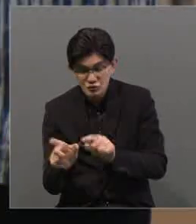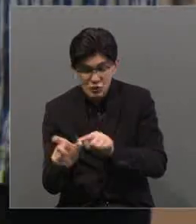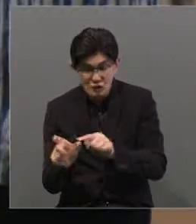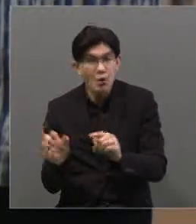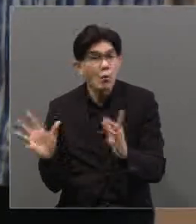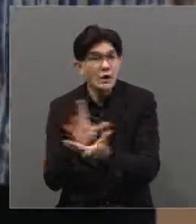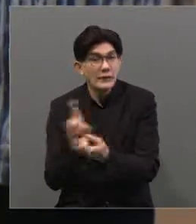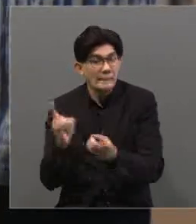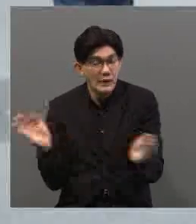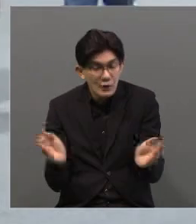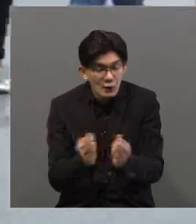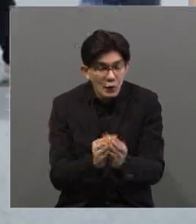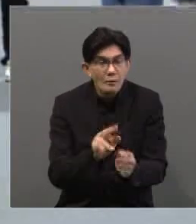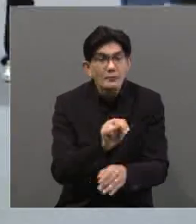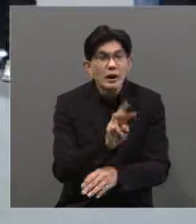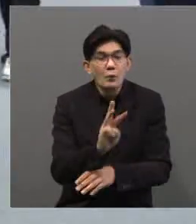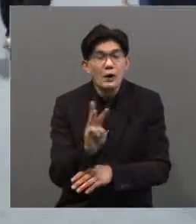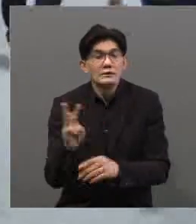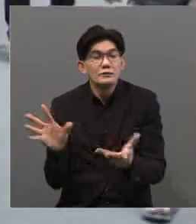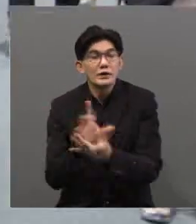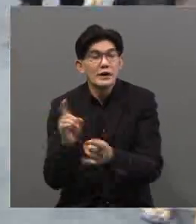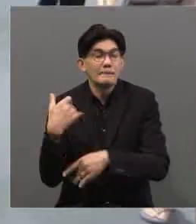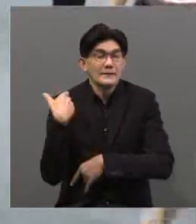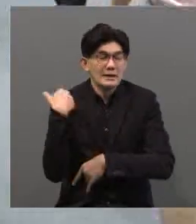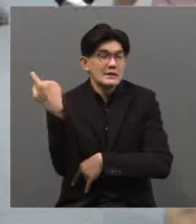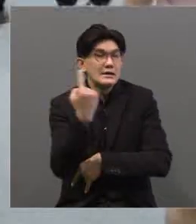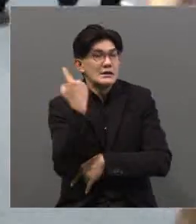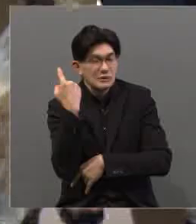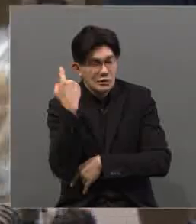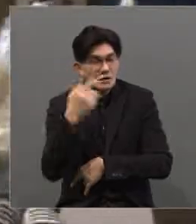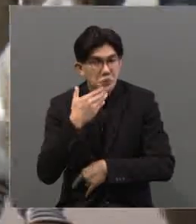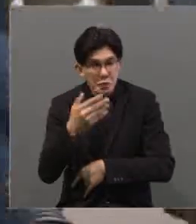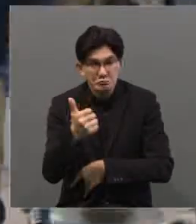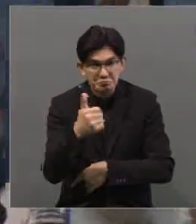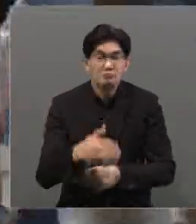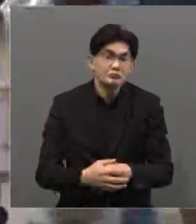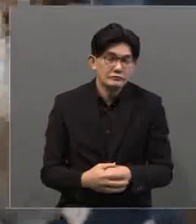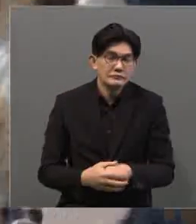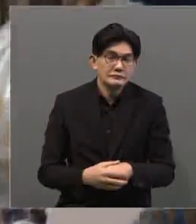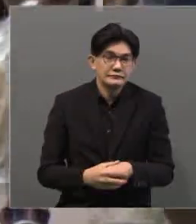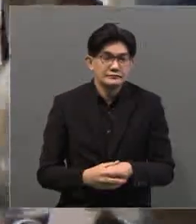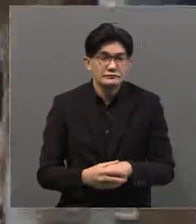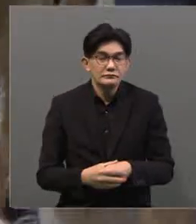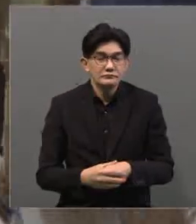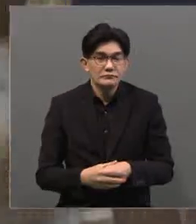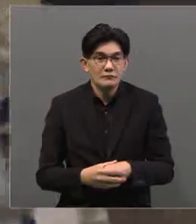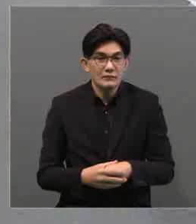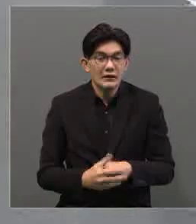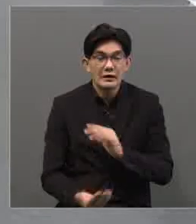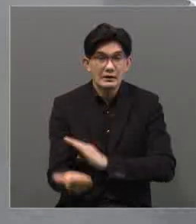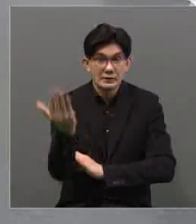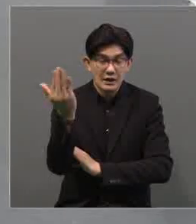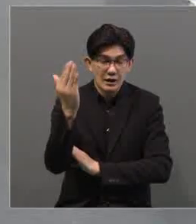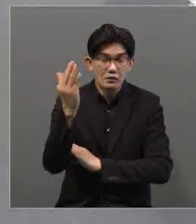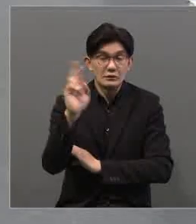ายทอดวัฒนธรรมวิถีชีวิตอัตลักษณ์เพื่อการท่องเที่ยวอย่างยั่งยืนนั่นเองค่ะโดยบรรยากาศภายในงานตั้งแต่ช่วง